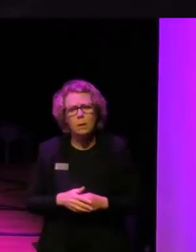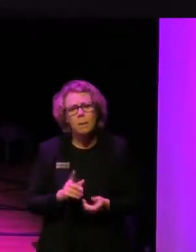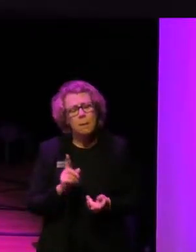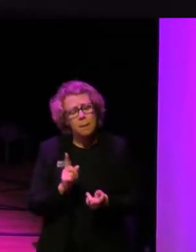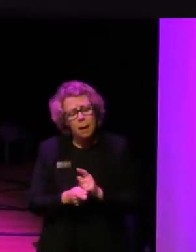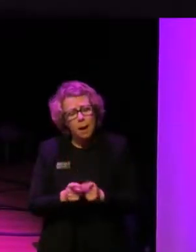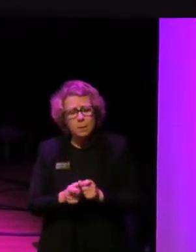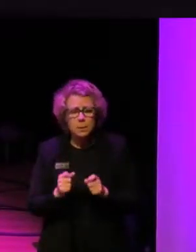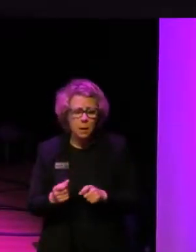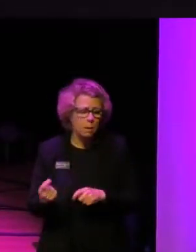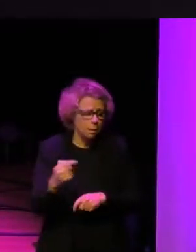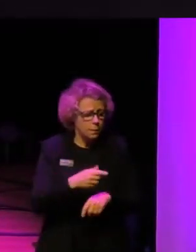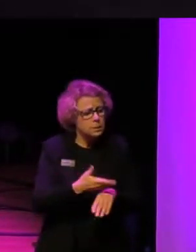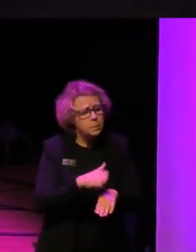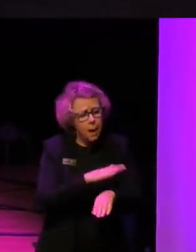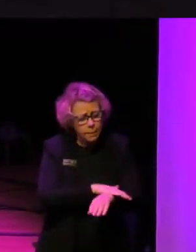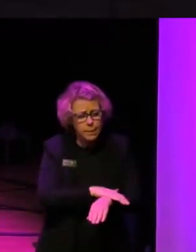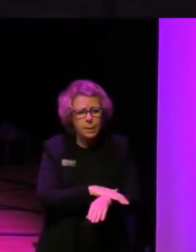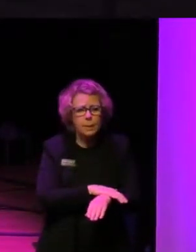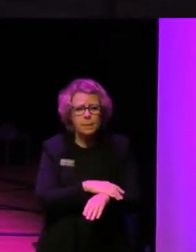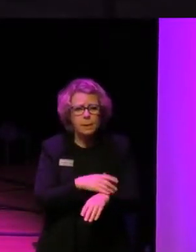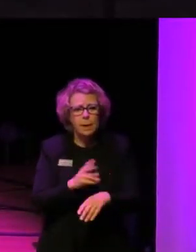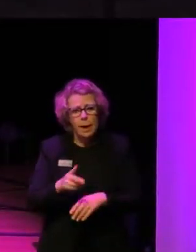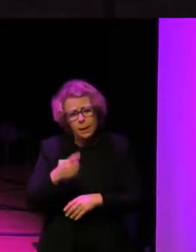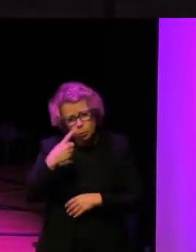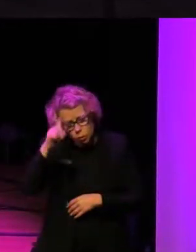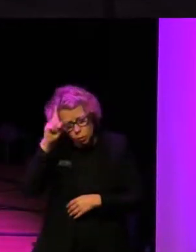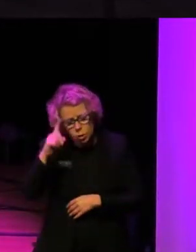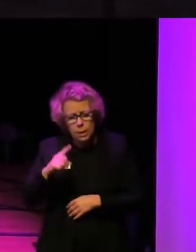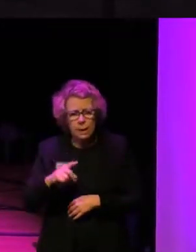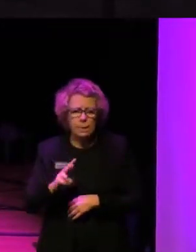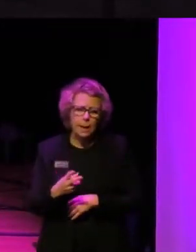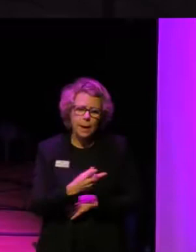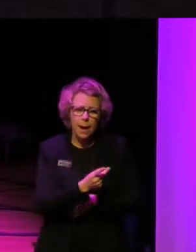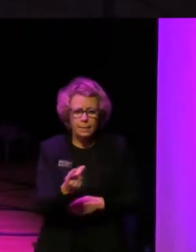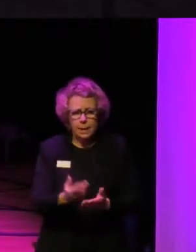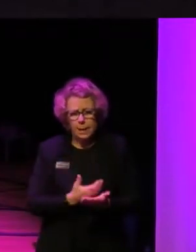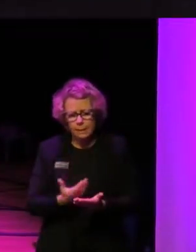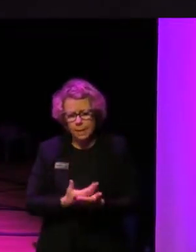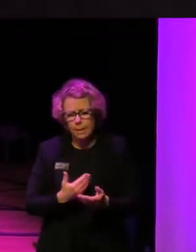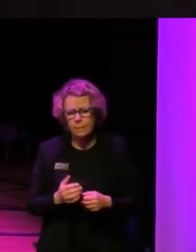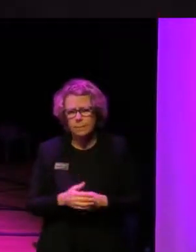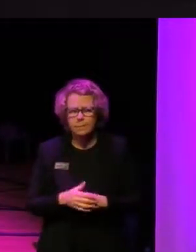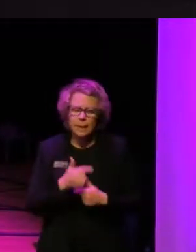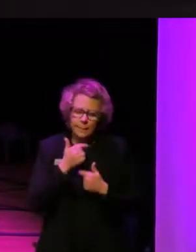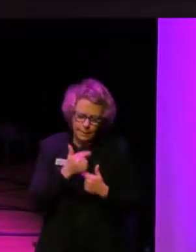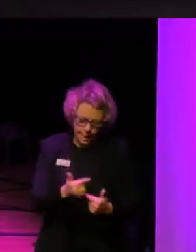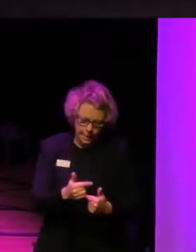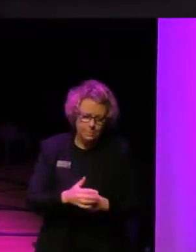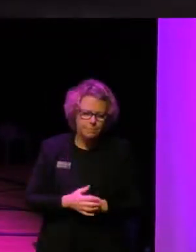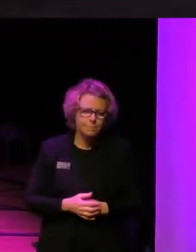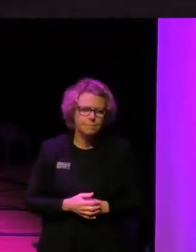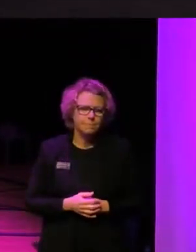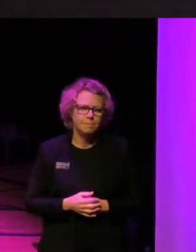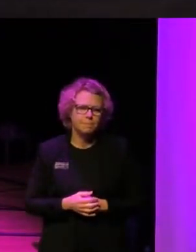till Spanien eller Tyskland eller andra länder. Tack.